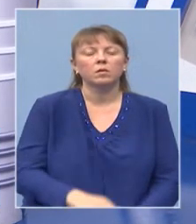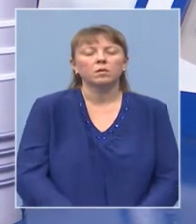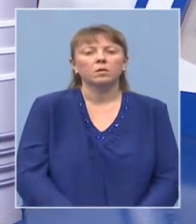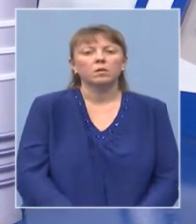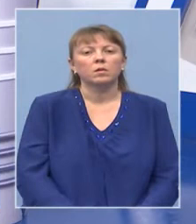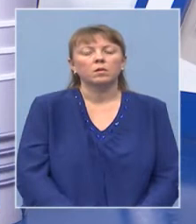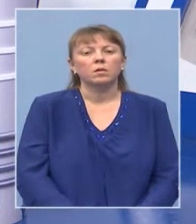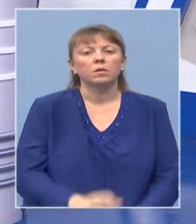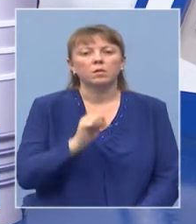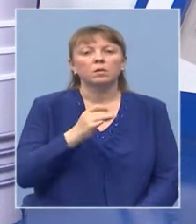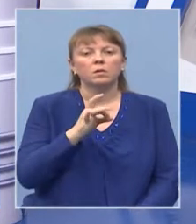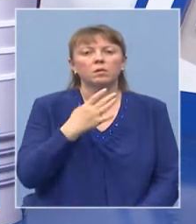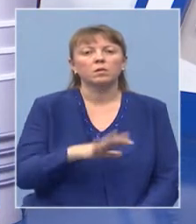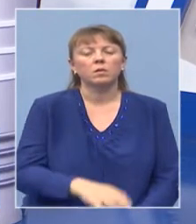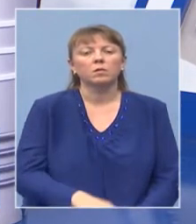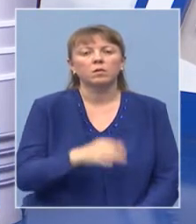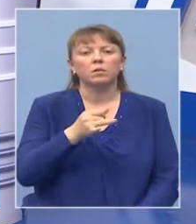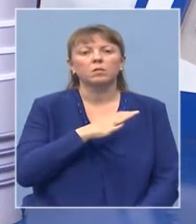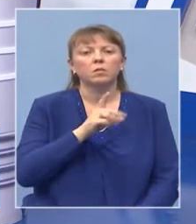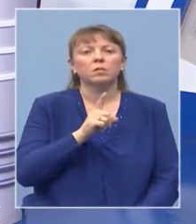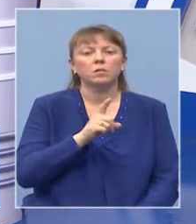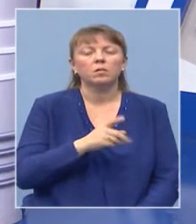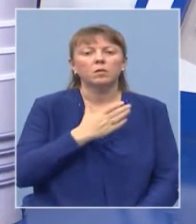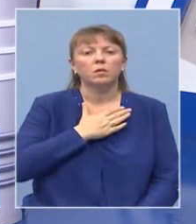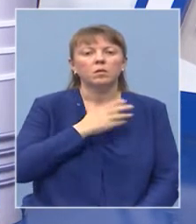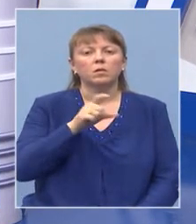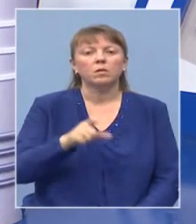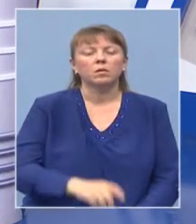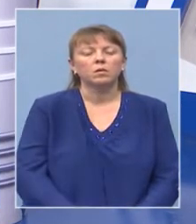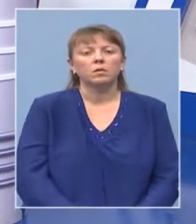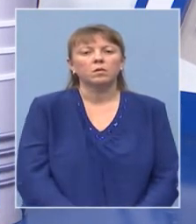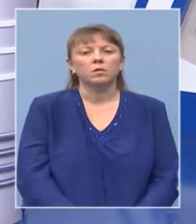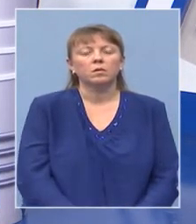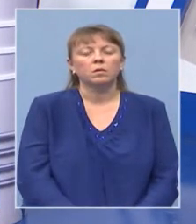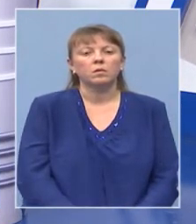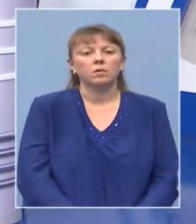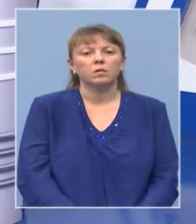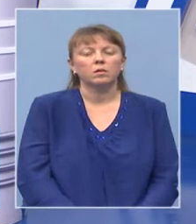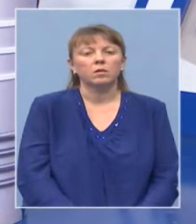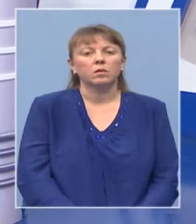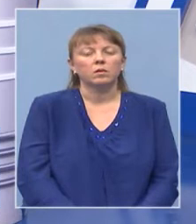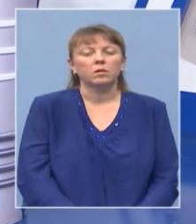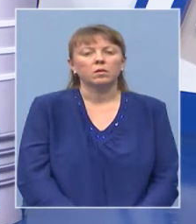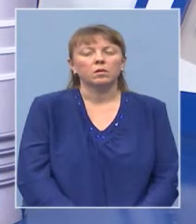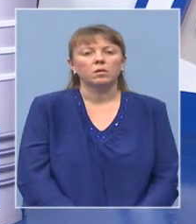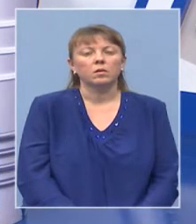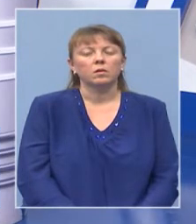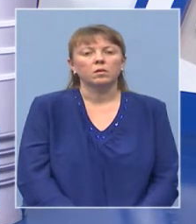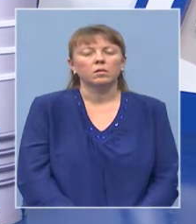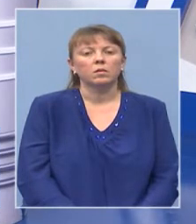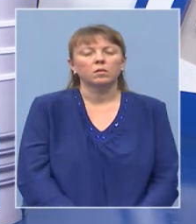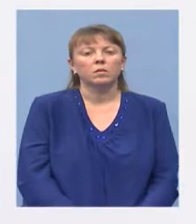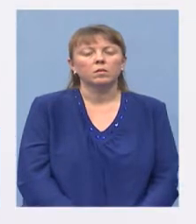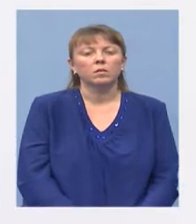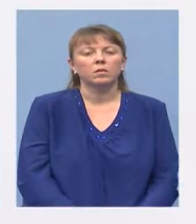именно в этой цифровой сфере? Что вы бы отметили для наших телезрителей? последней нововведенных тенденций, как я уже отметил